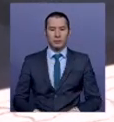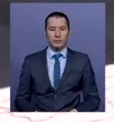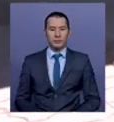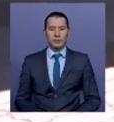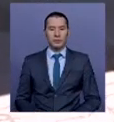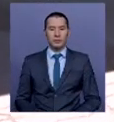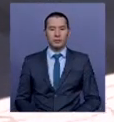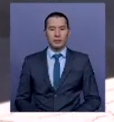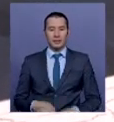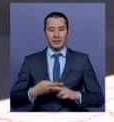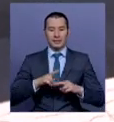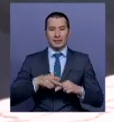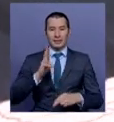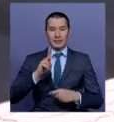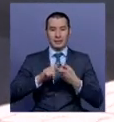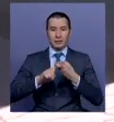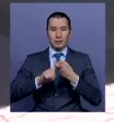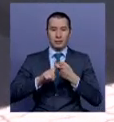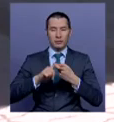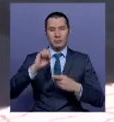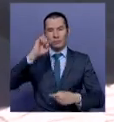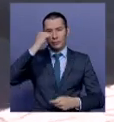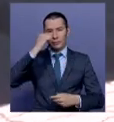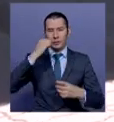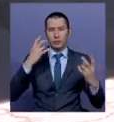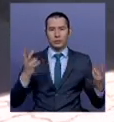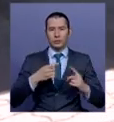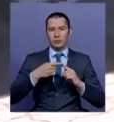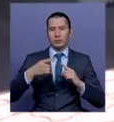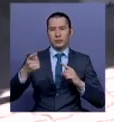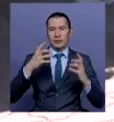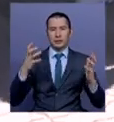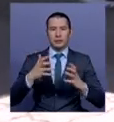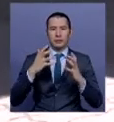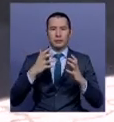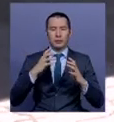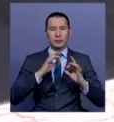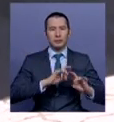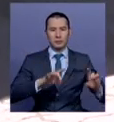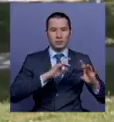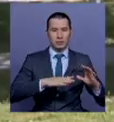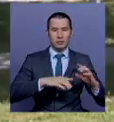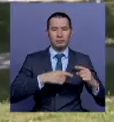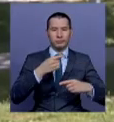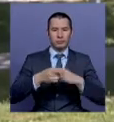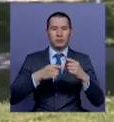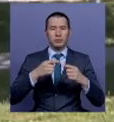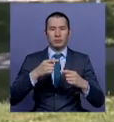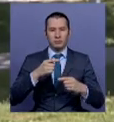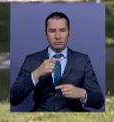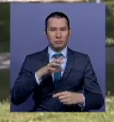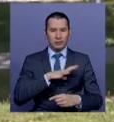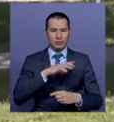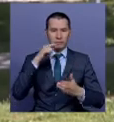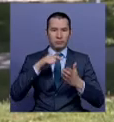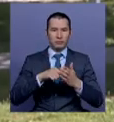был коронавирус. Любой объяснит им, детям. И детям об этом надо знать. Мынадай мұралды салу үшін